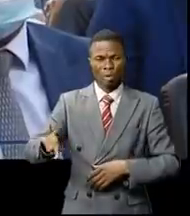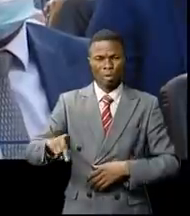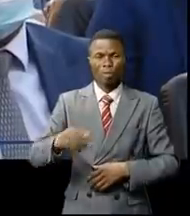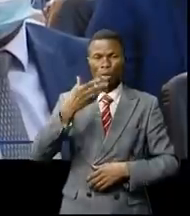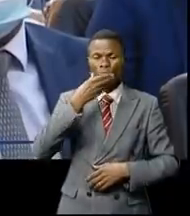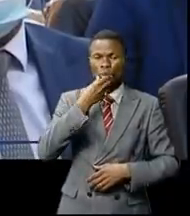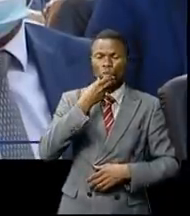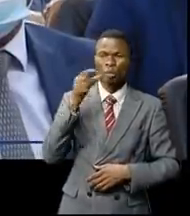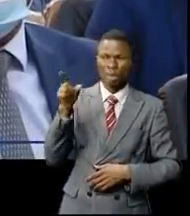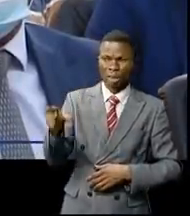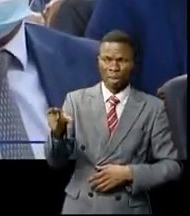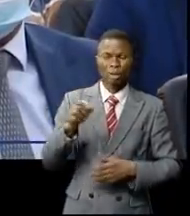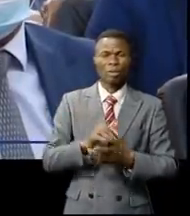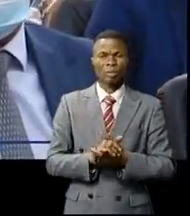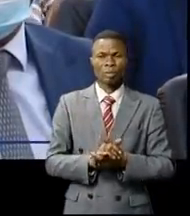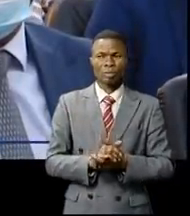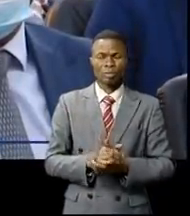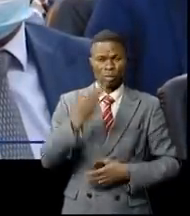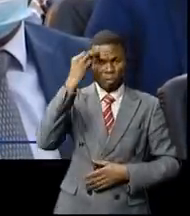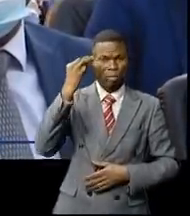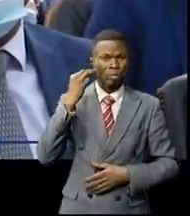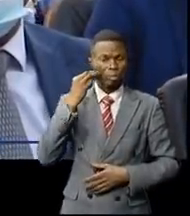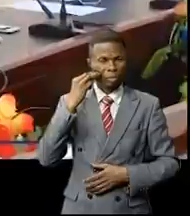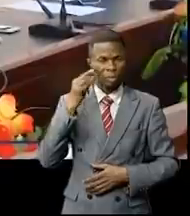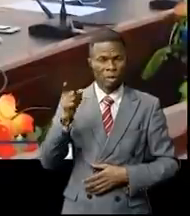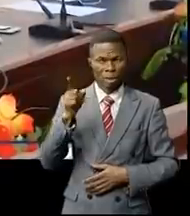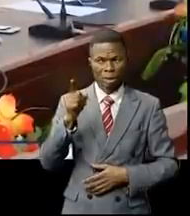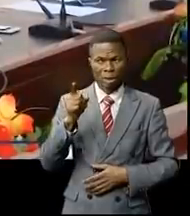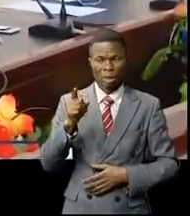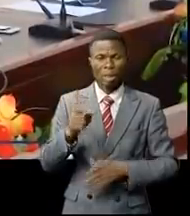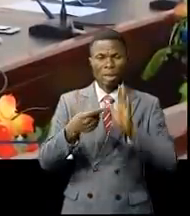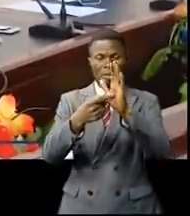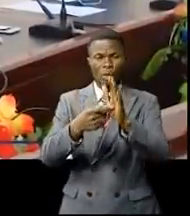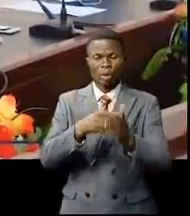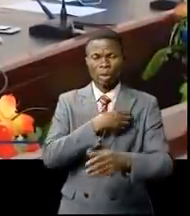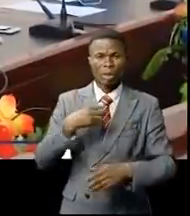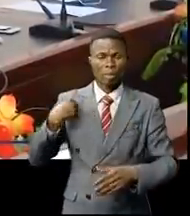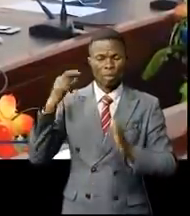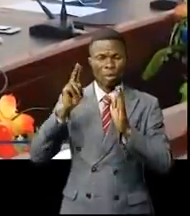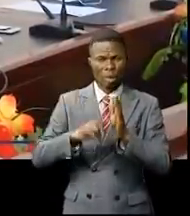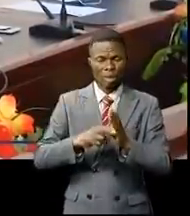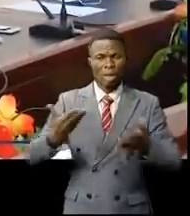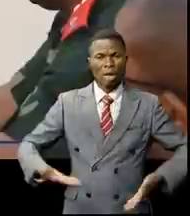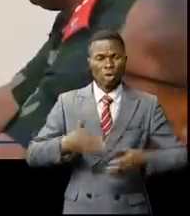oriental mais chez les ministres dean et à l'embauché d'un animateur gouverneur a remercié le président de l'umih chef de l'état pour